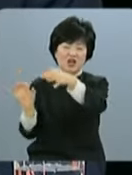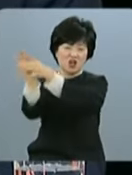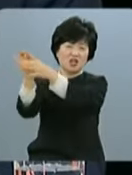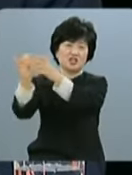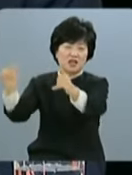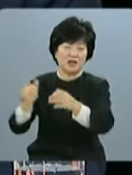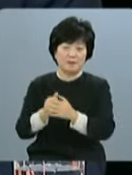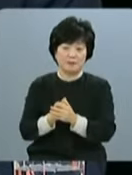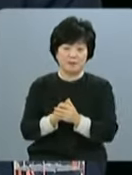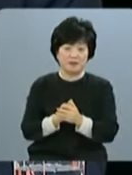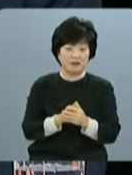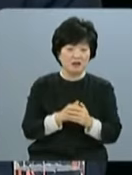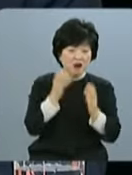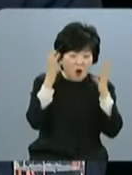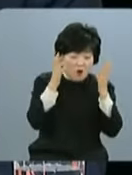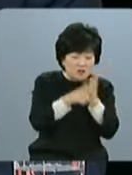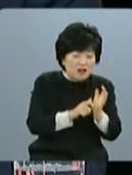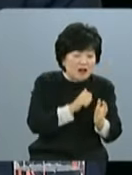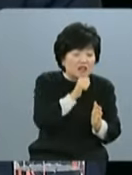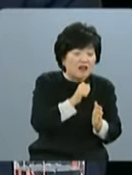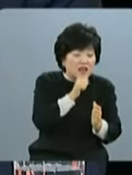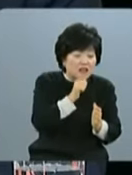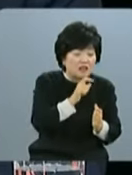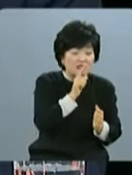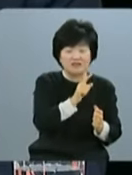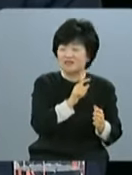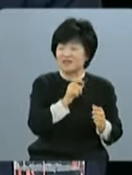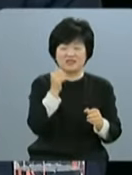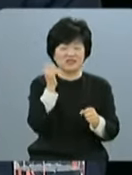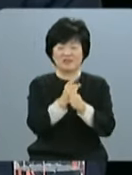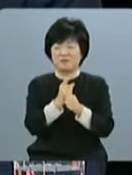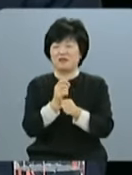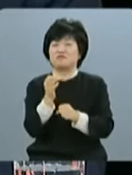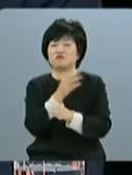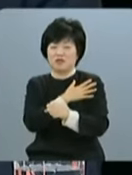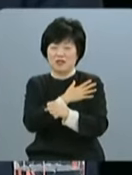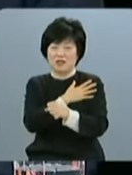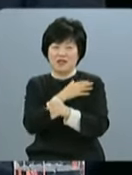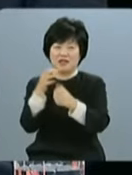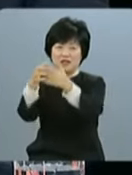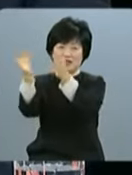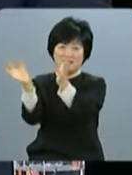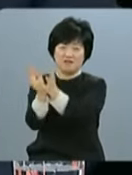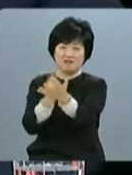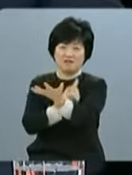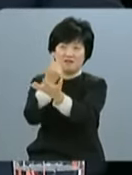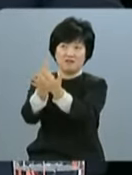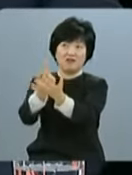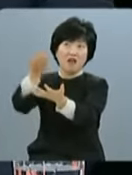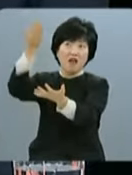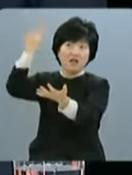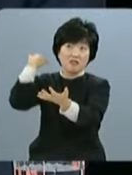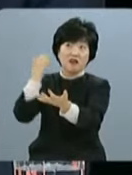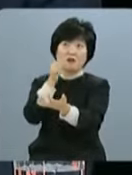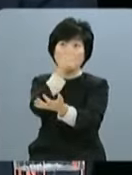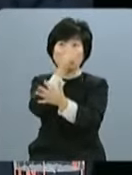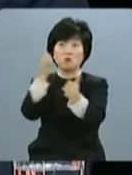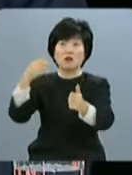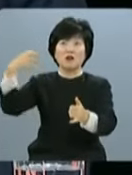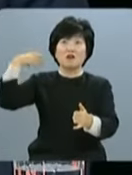아니고 이미 변호사를 하면서 그 시절의 변호사는 아주 괜찮았어요.